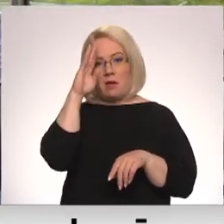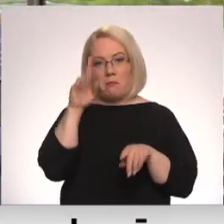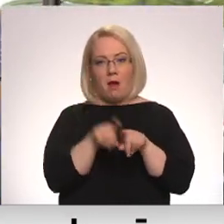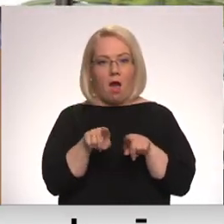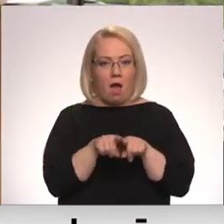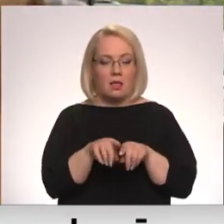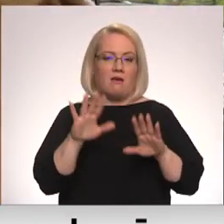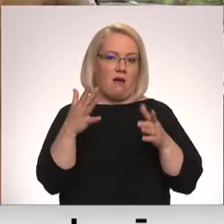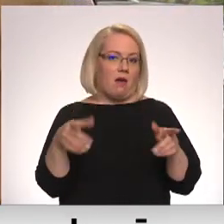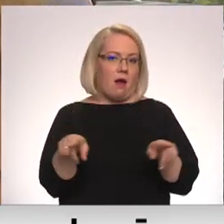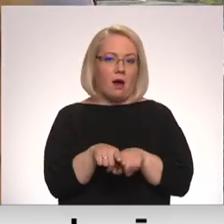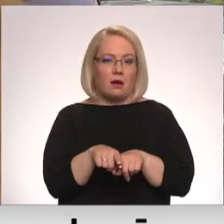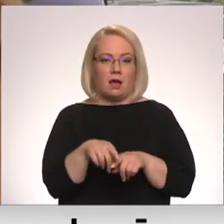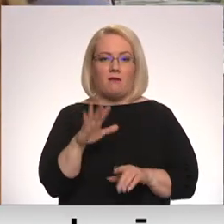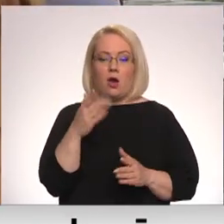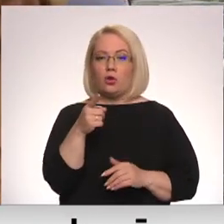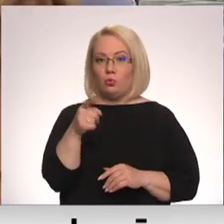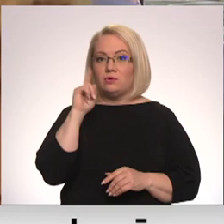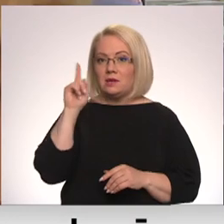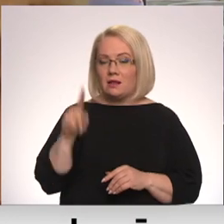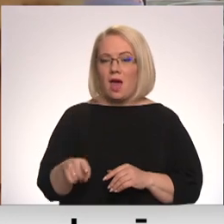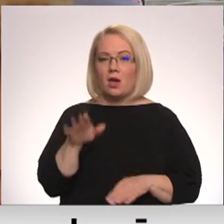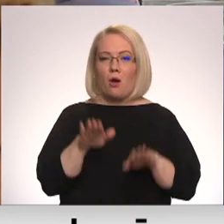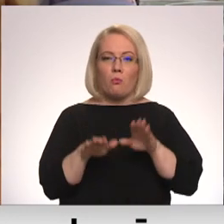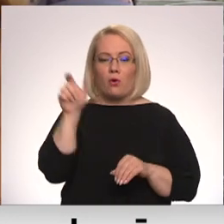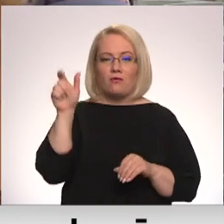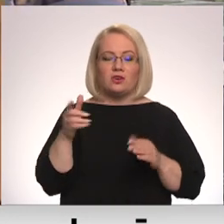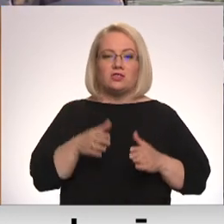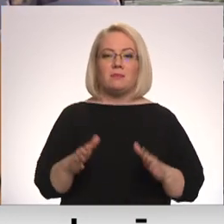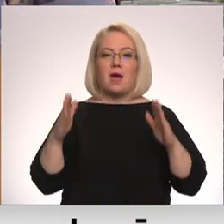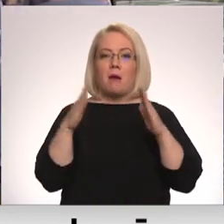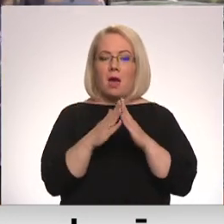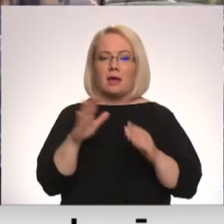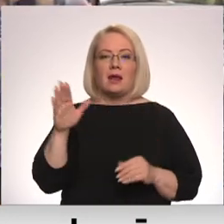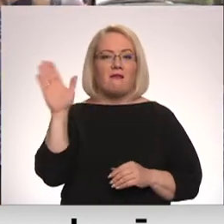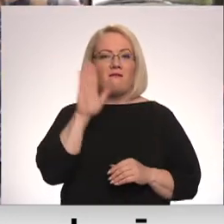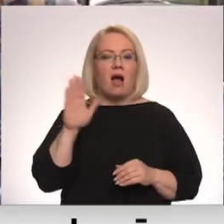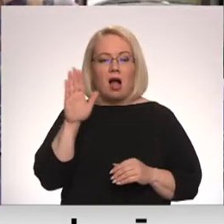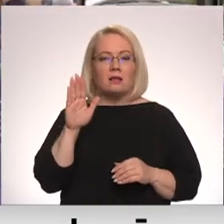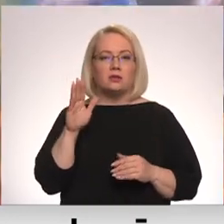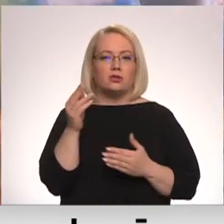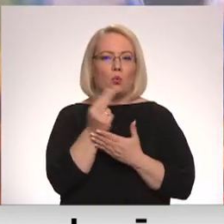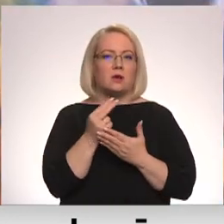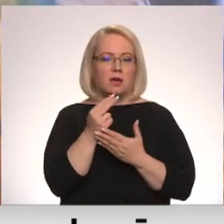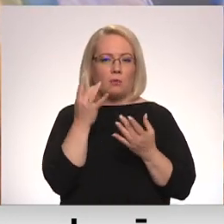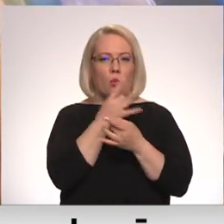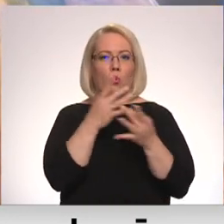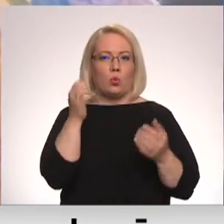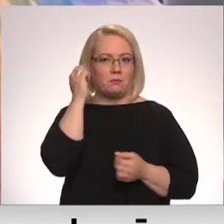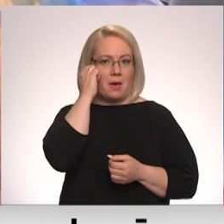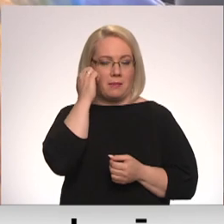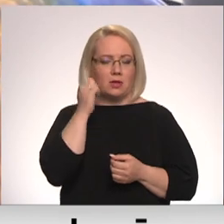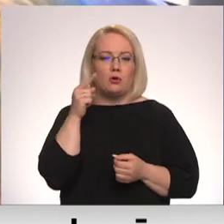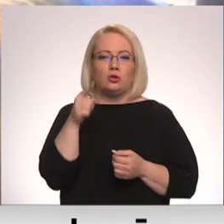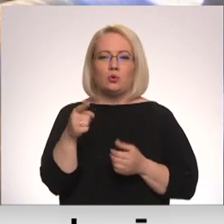vai arī, vai tu zināji, ka Vilhelma Purvīša dzimtās mājas vecjauži ir valsts nozīmes kultūras piemineklis? Un izzinošos